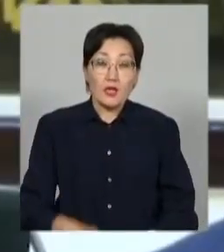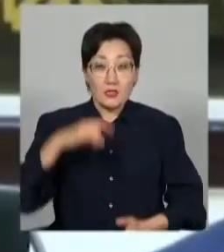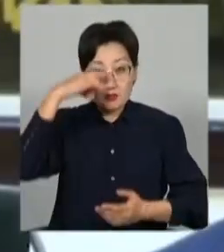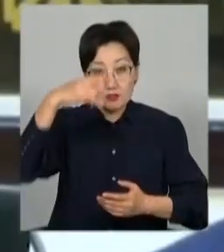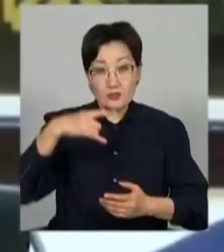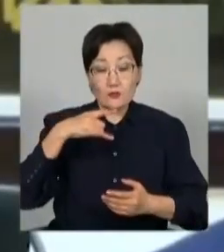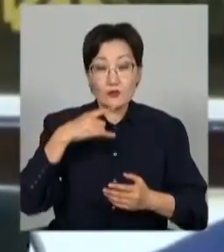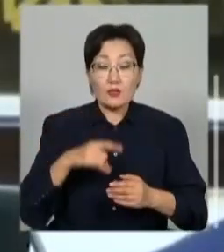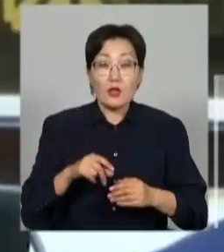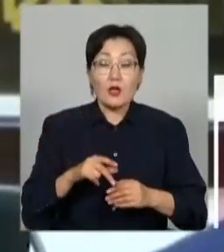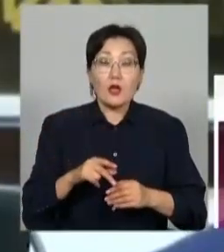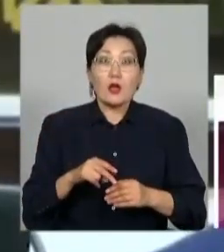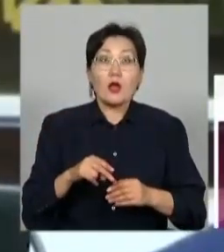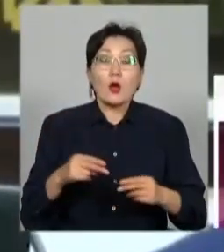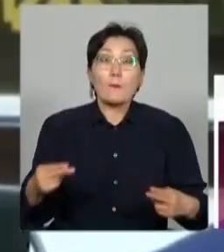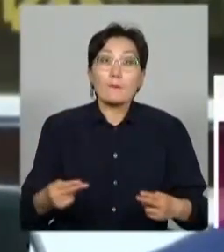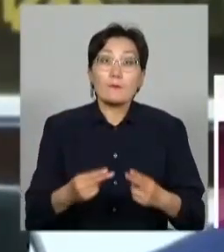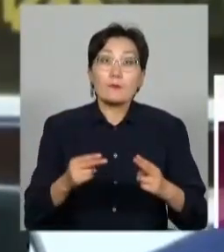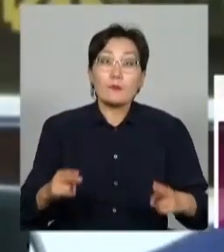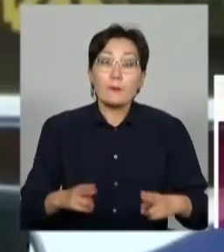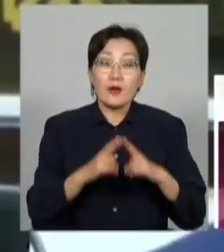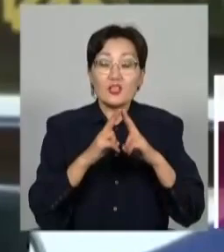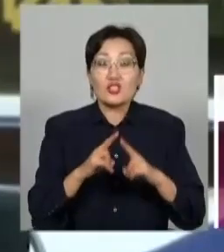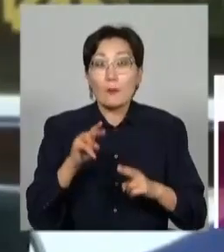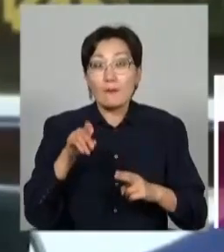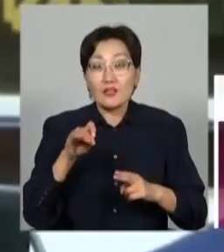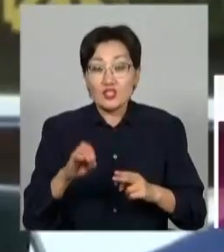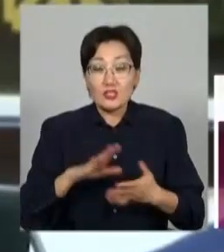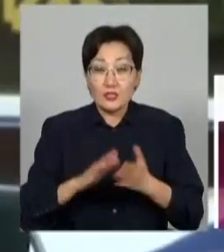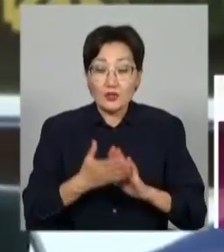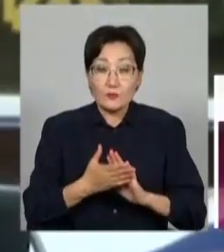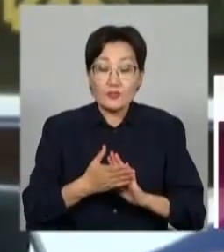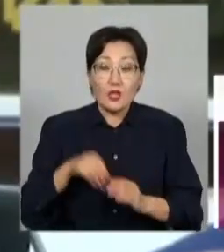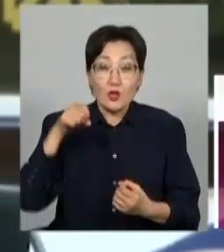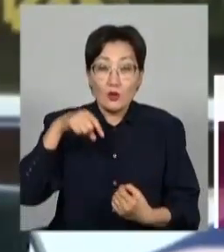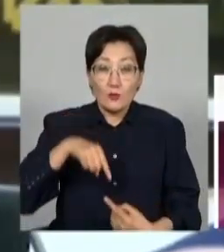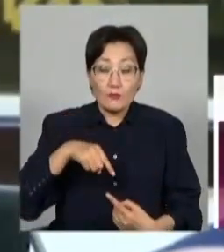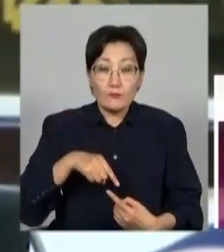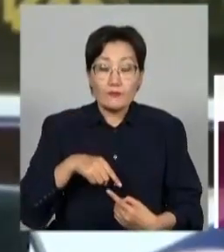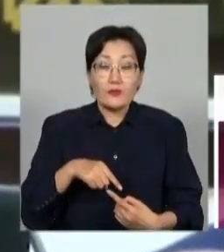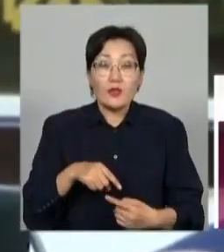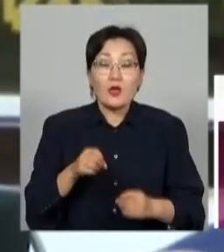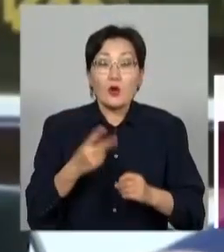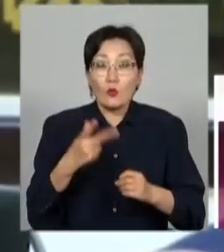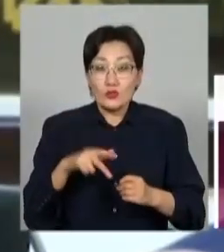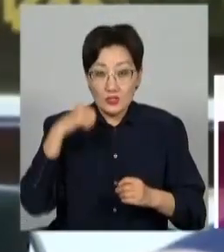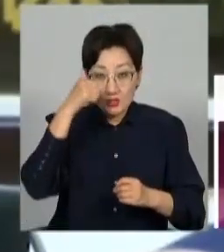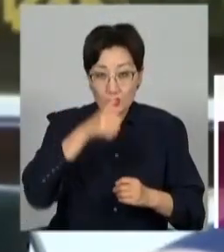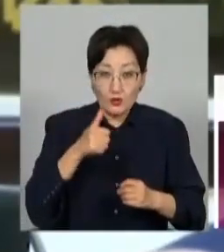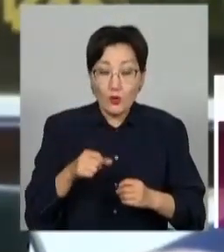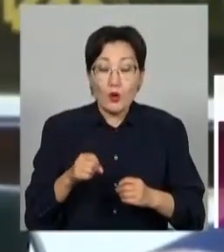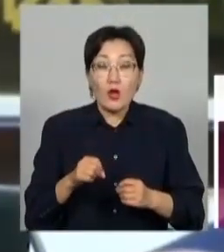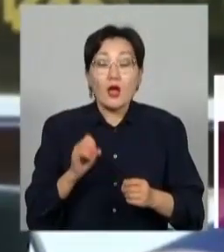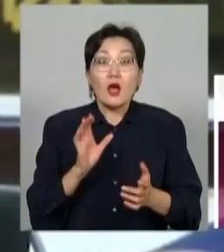Қазақстан Париж келісіміне орай 2030 жылға парниктік газдарды 15%-ға қысқартуды